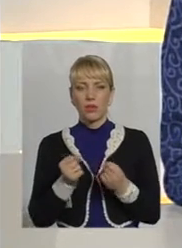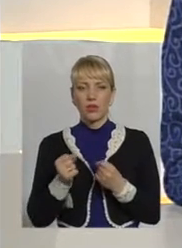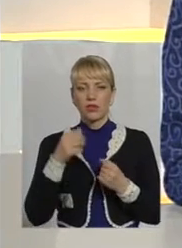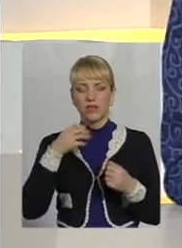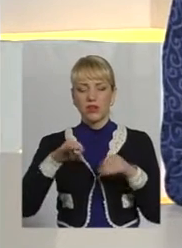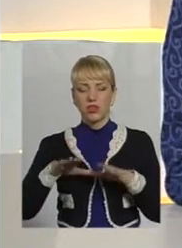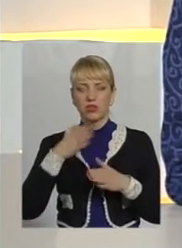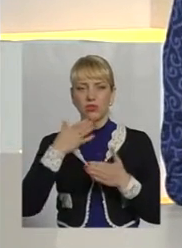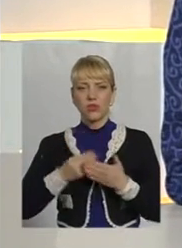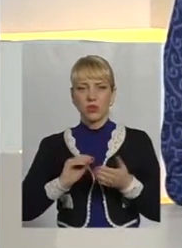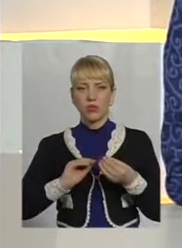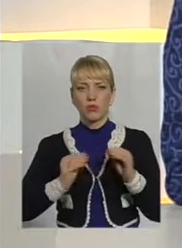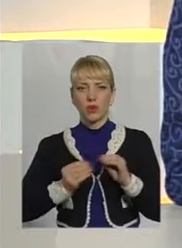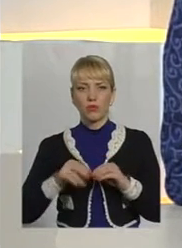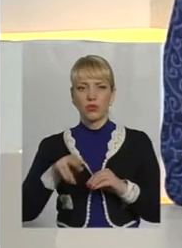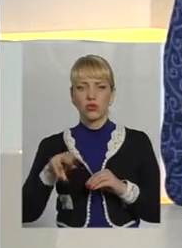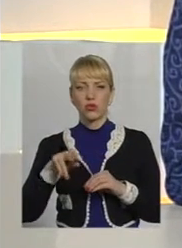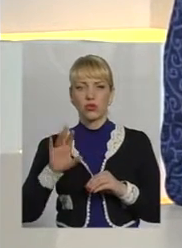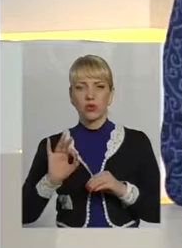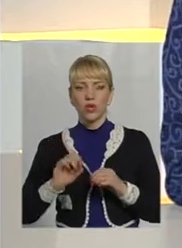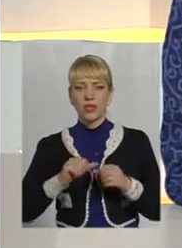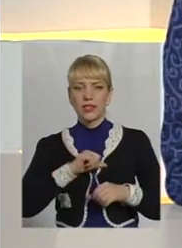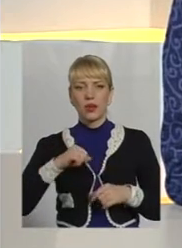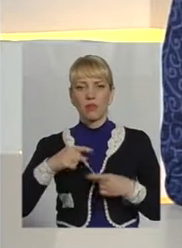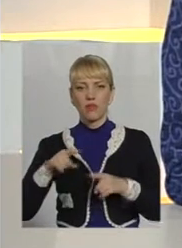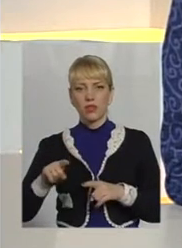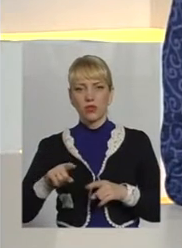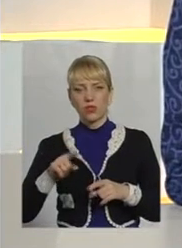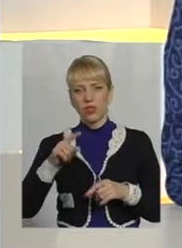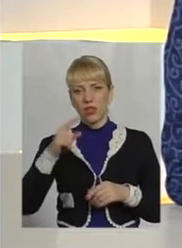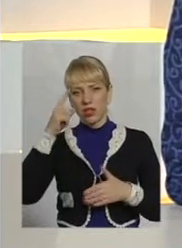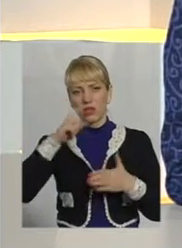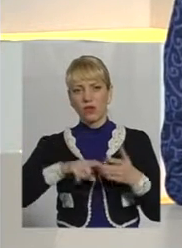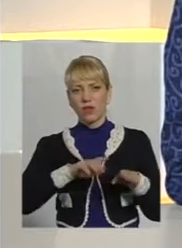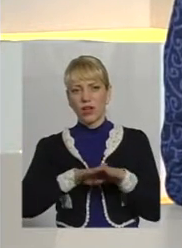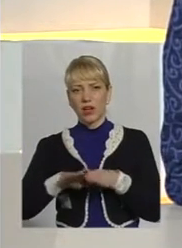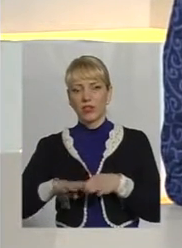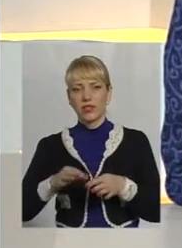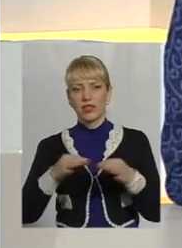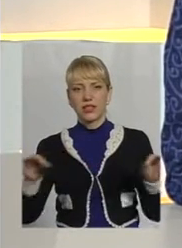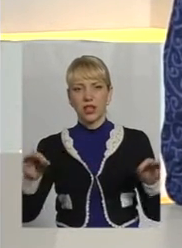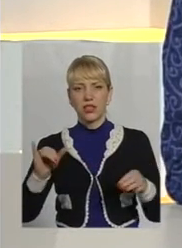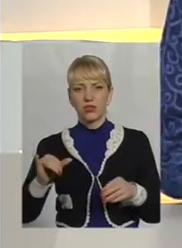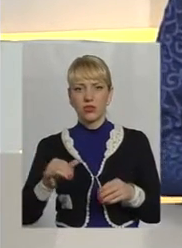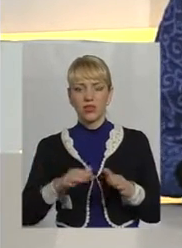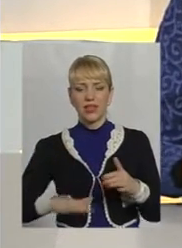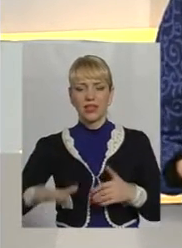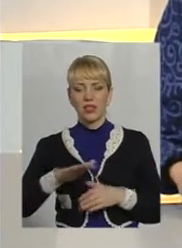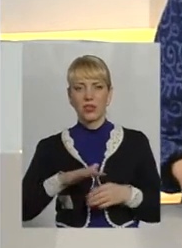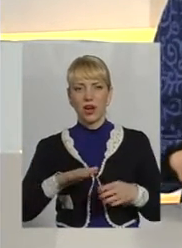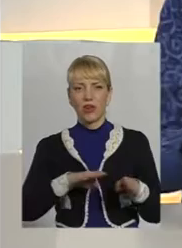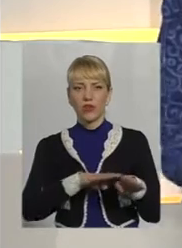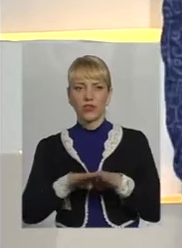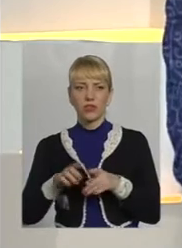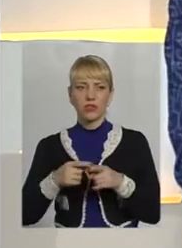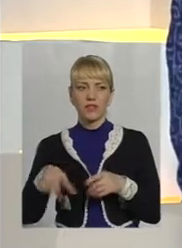свої проблеми щодо самостійності, суверенності, незалежності та територіальної цілісності. Про